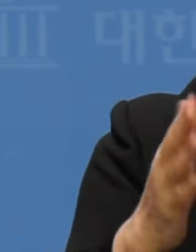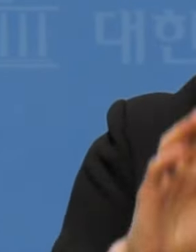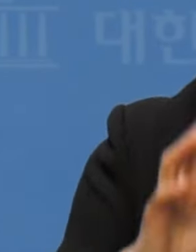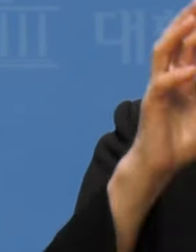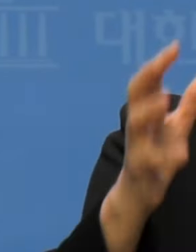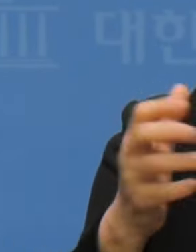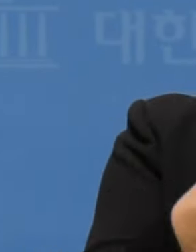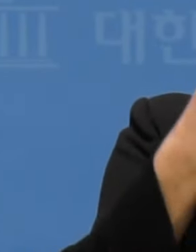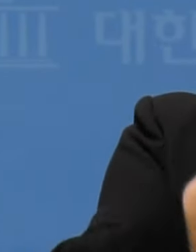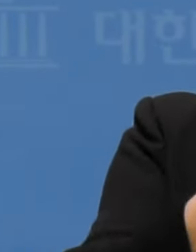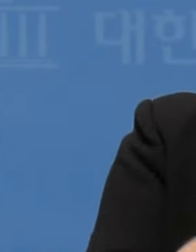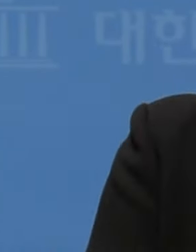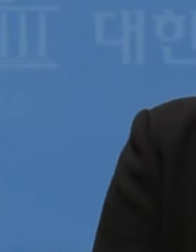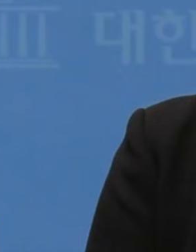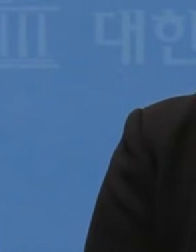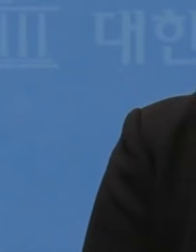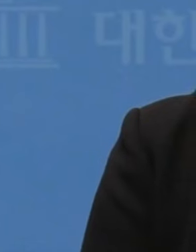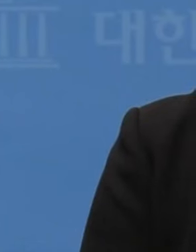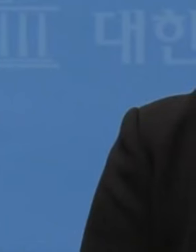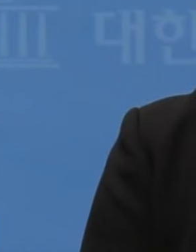나라로 만들겠습니다.